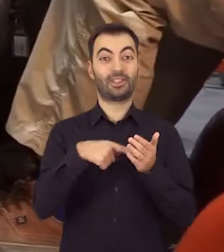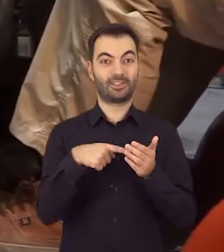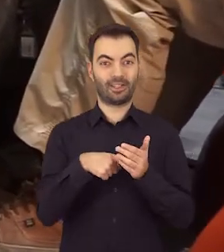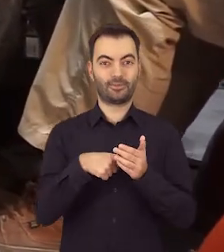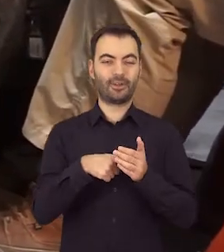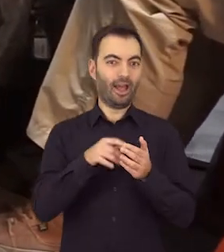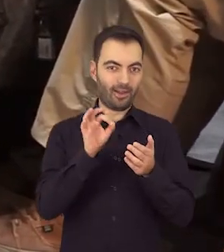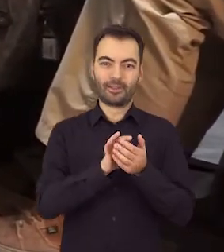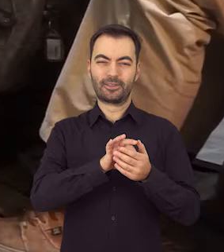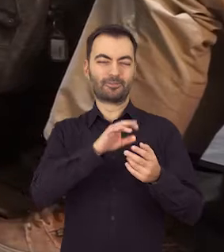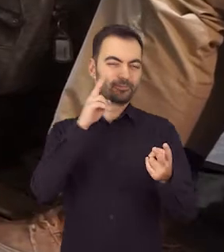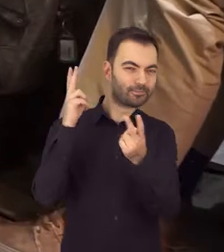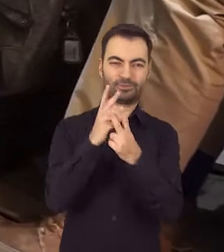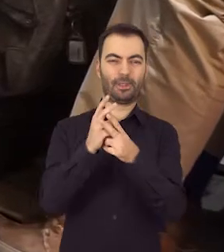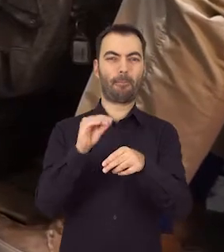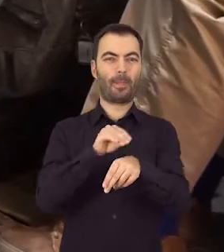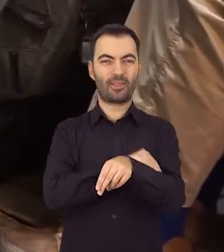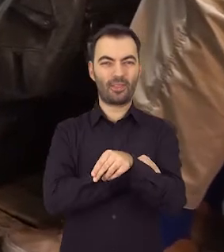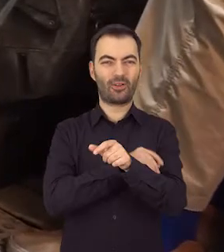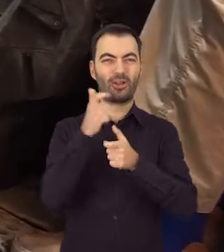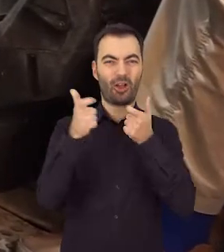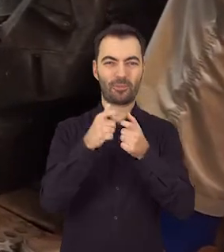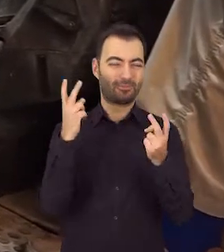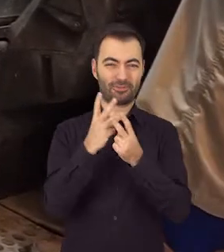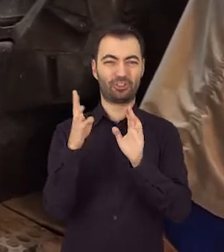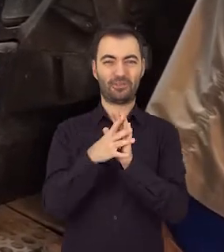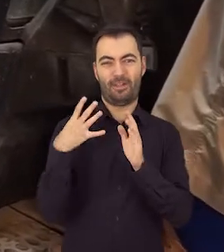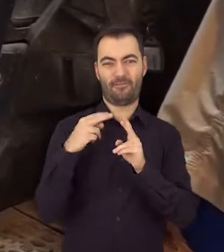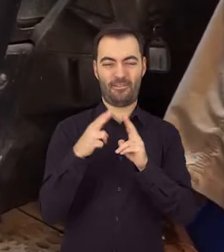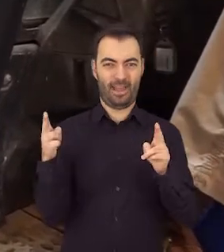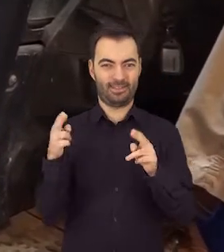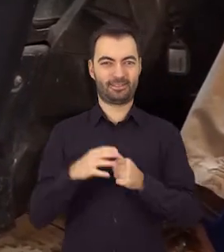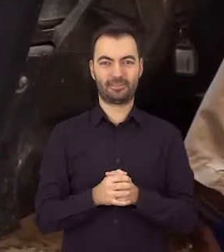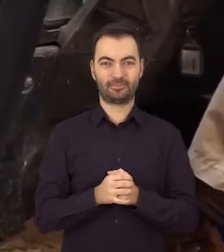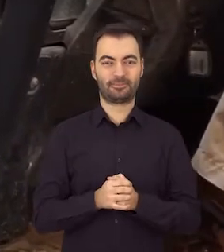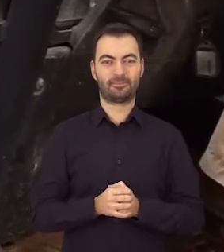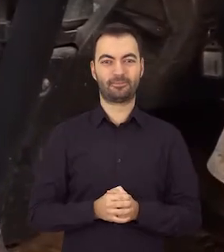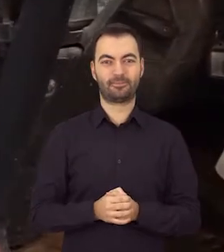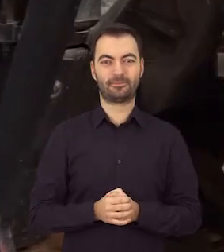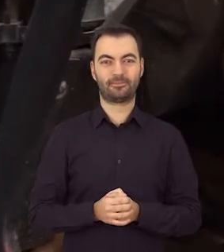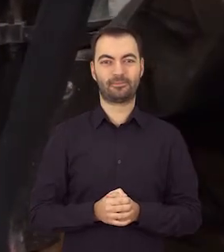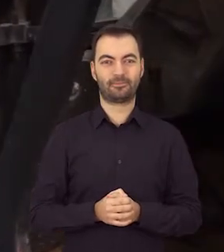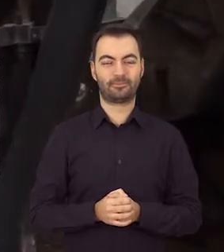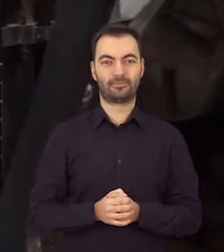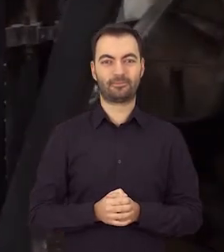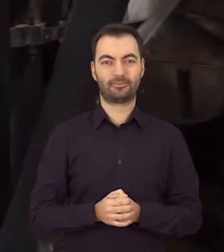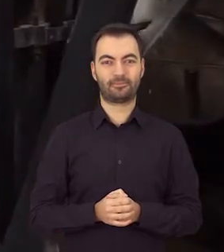ten sposób powtórzono oryginalną XIX-wieczną technikę produkcji ceramicznych rzeźb.